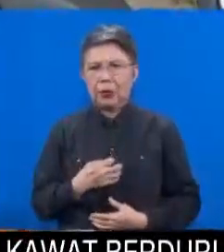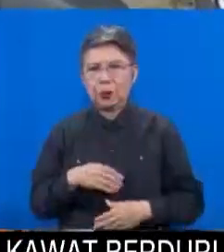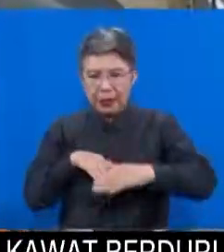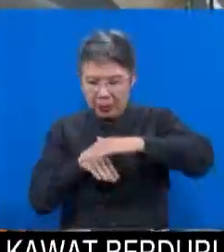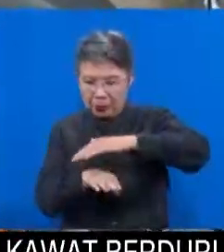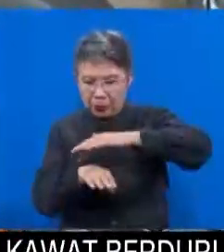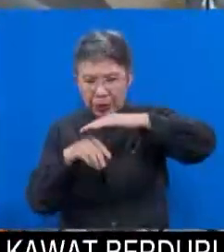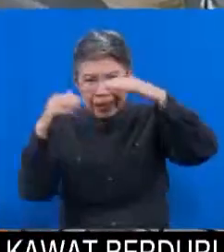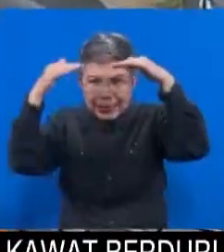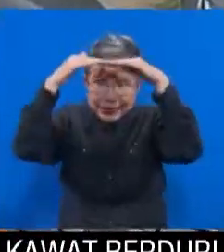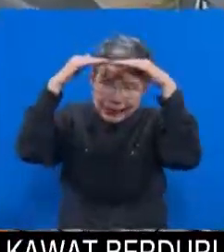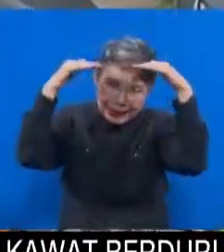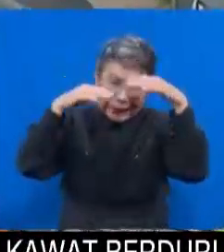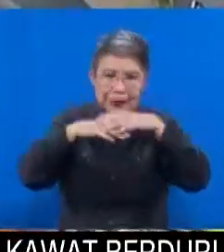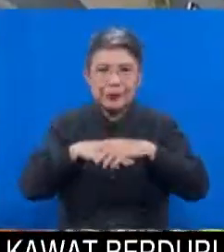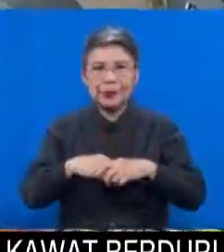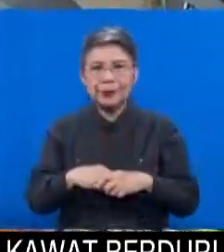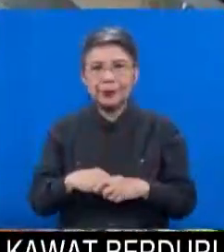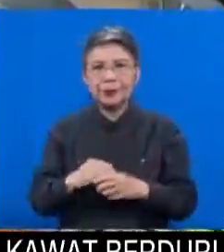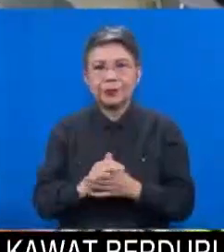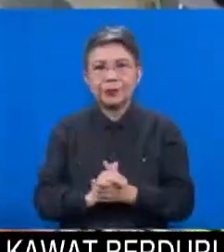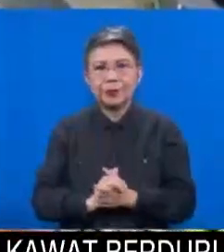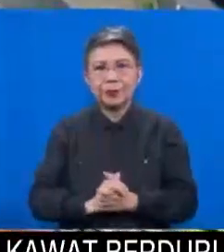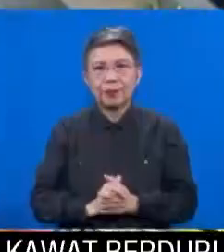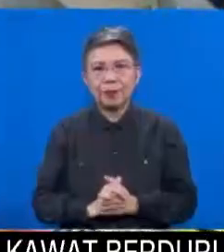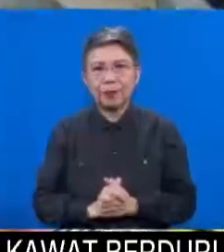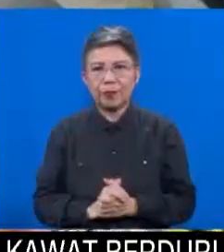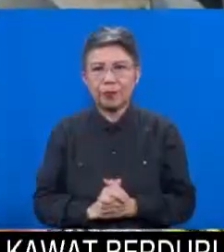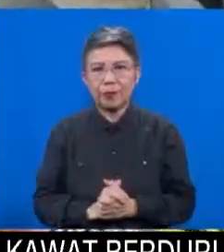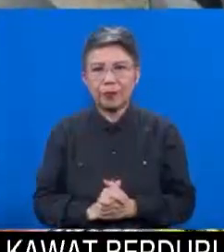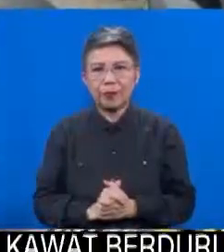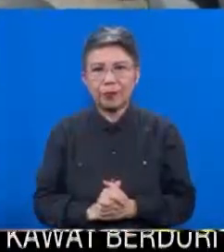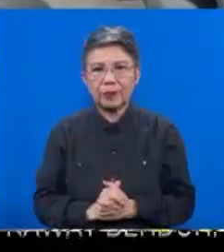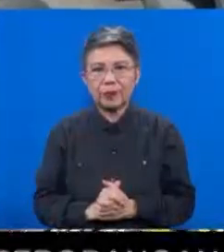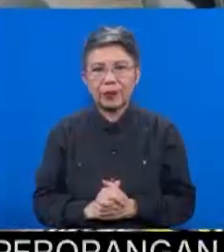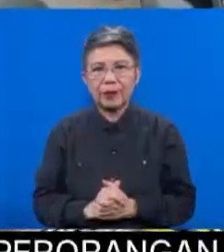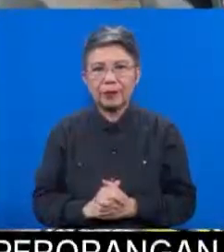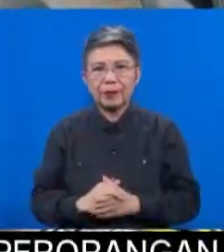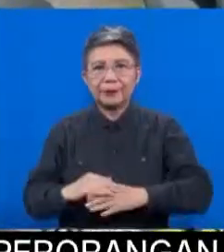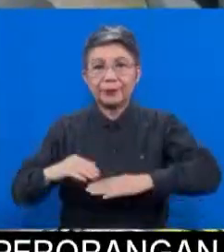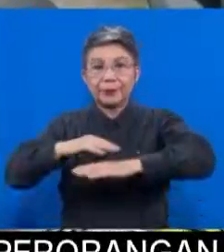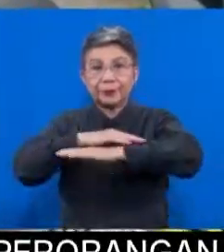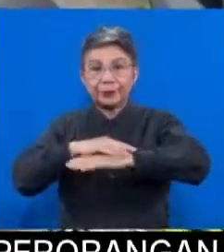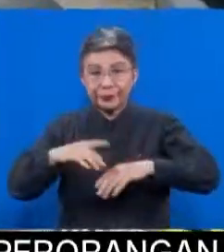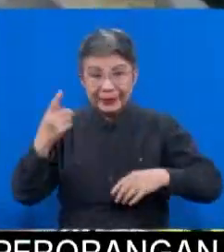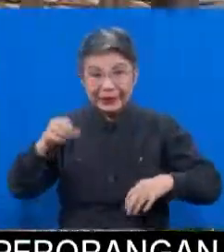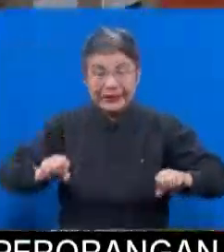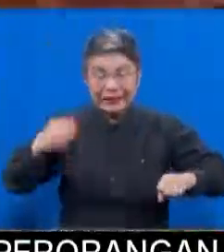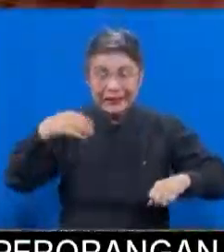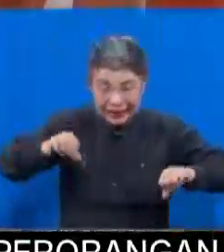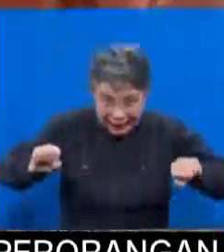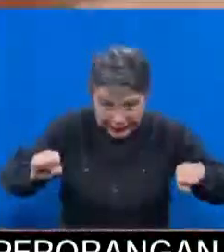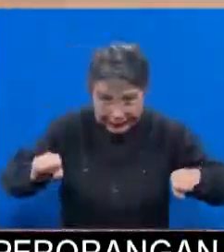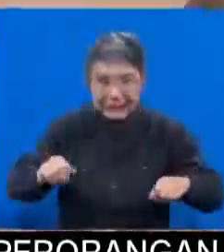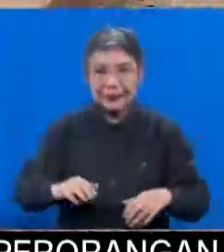Takutnya kenapa? Iya, apa lagi kalau bawa motor ada anak-anak kayak gini. Tadi sempat nunduk dong, berarti.